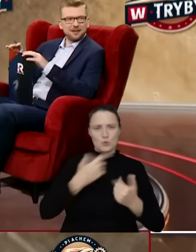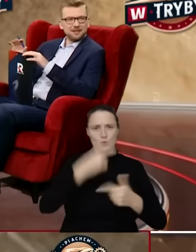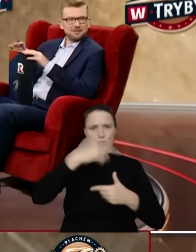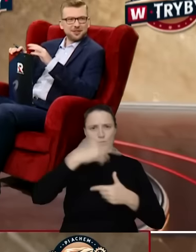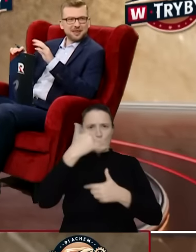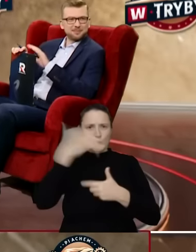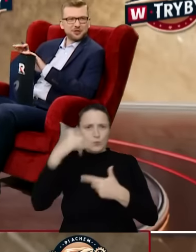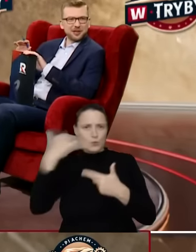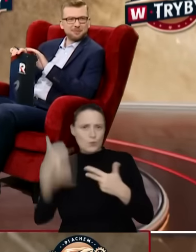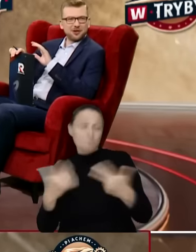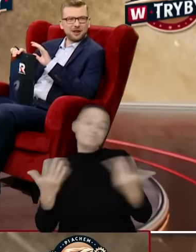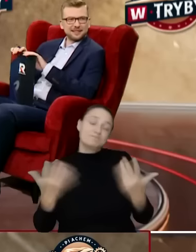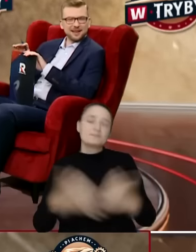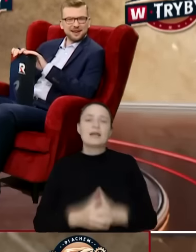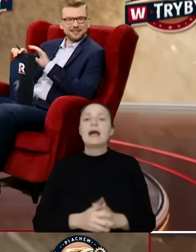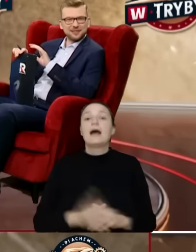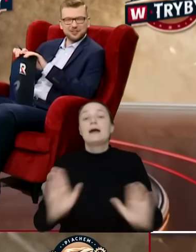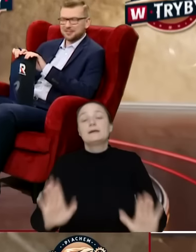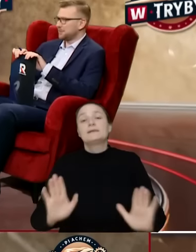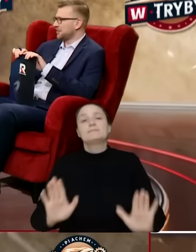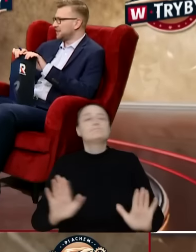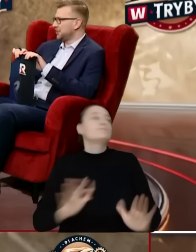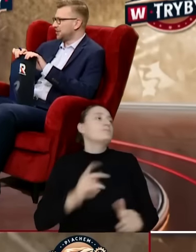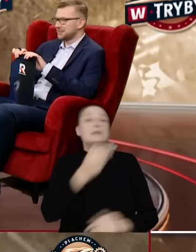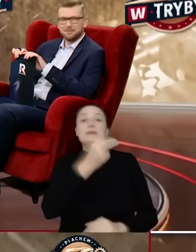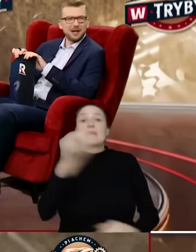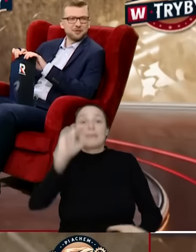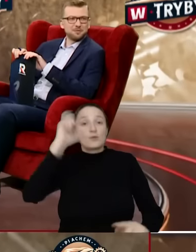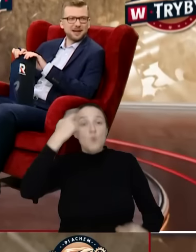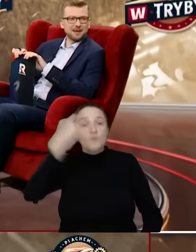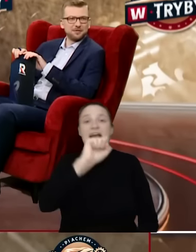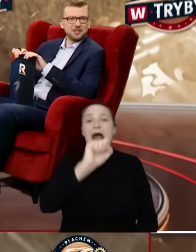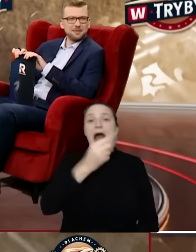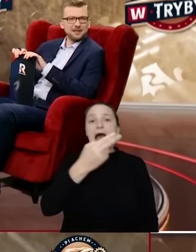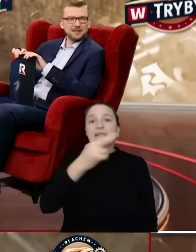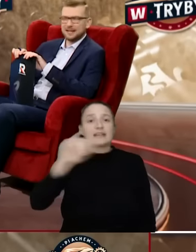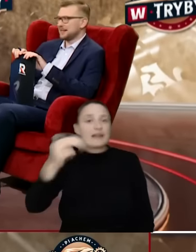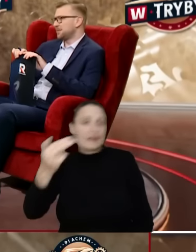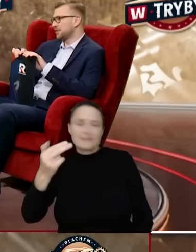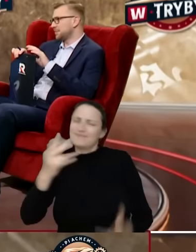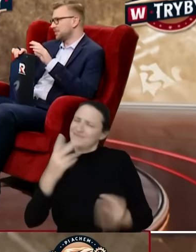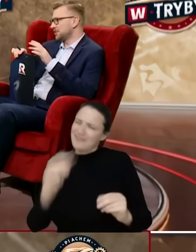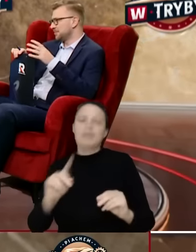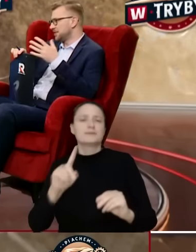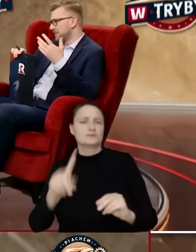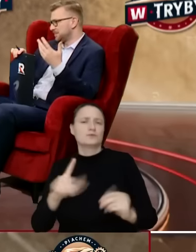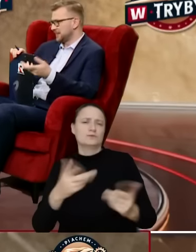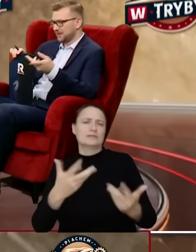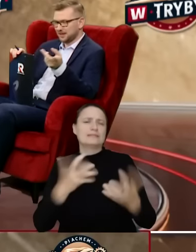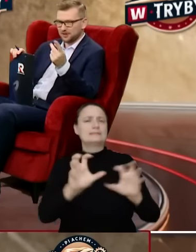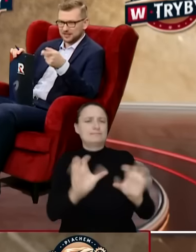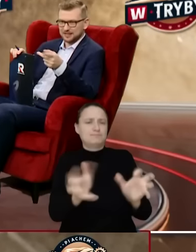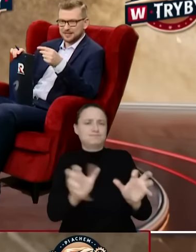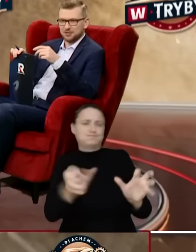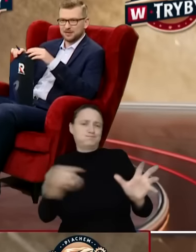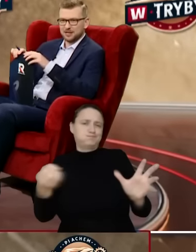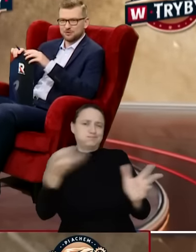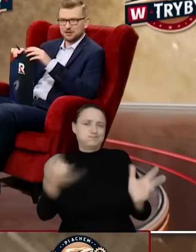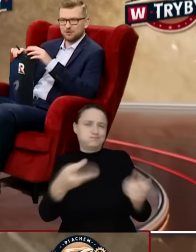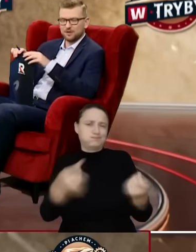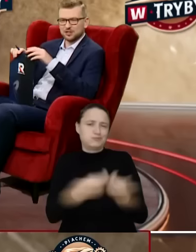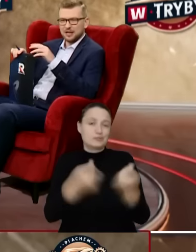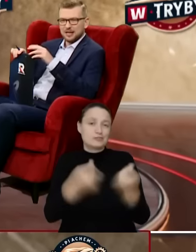oczywiście to nie jest program o Adrianach, tylko to jest program o sypaniu piachem w tryby, a ten program nie może być bez Państwa, dlatego zachęcamy